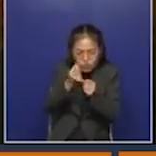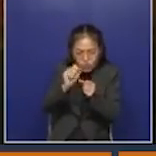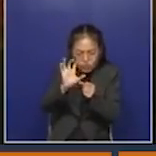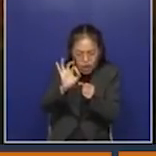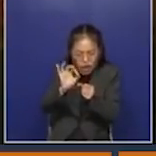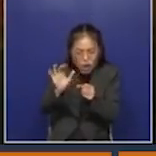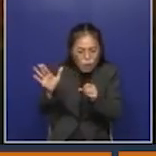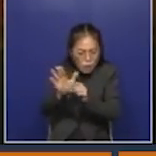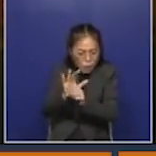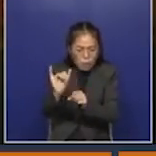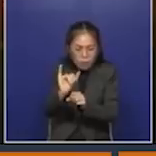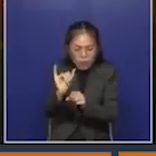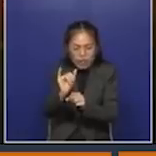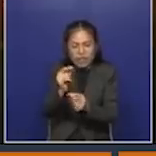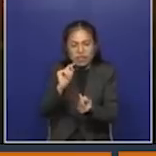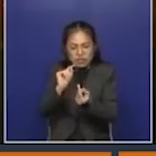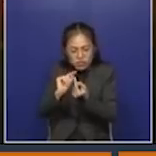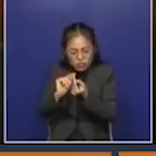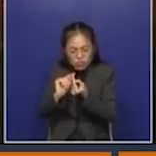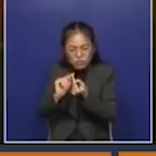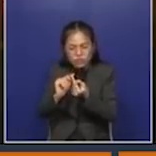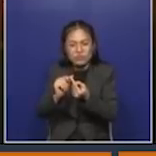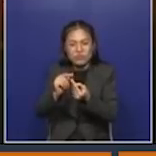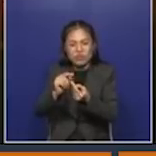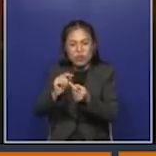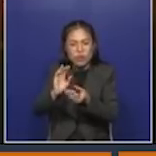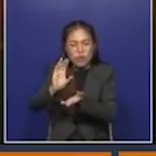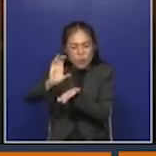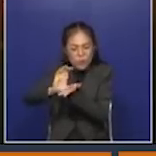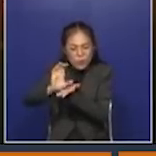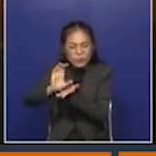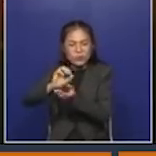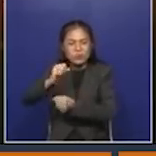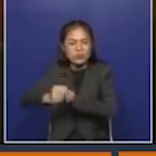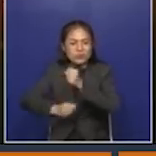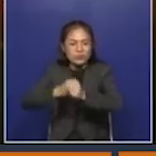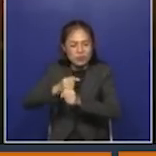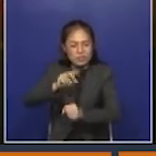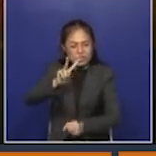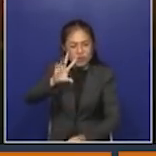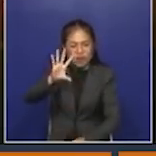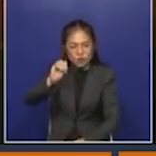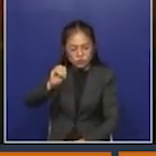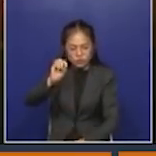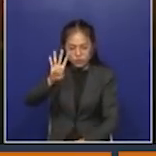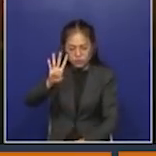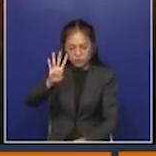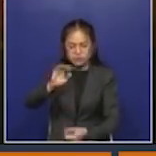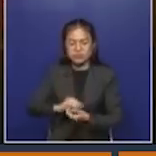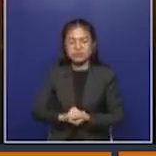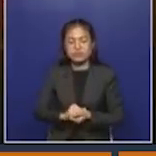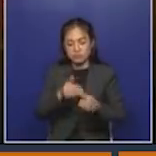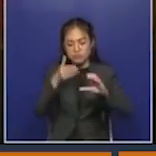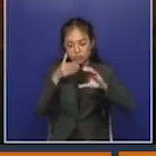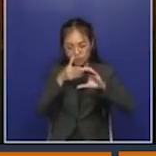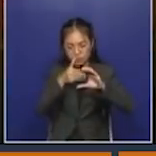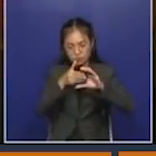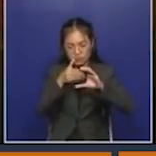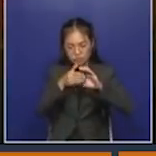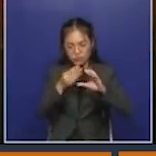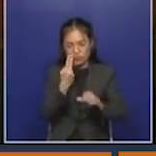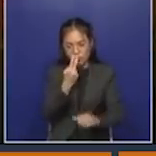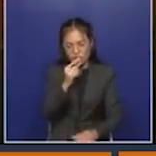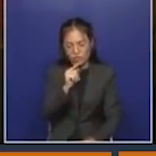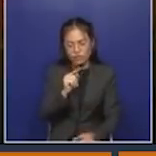งบประมาณรายจ่ายประจำปี 2564สไลด์ถัดไปค่ะแต่ถ้าจะบอกว่าโควิชเป็น